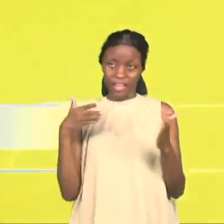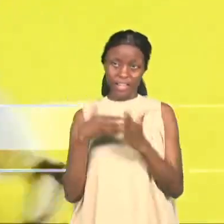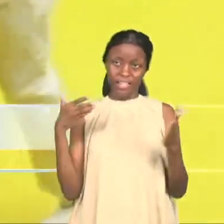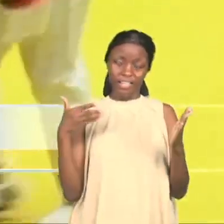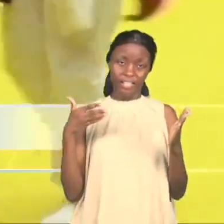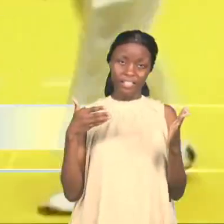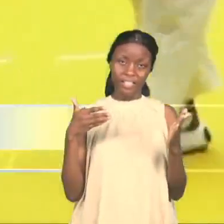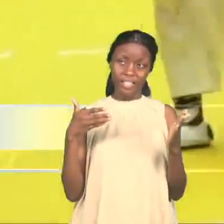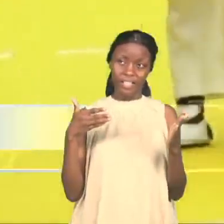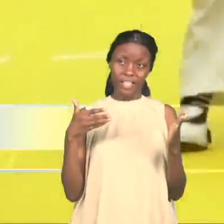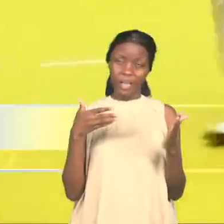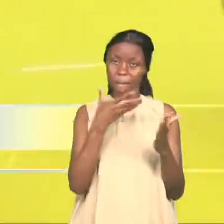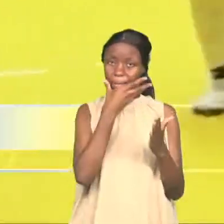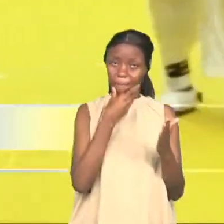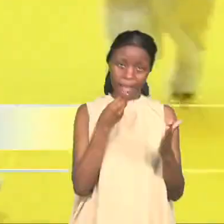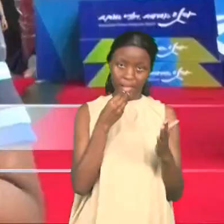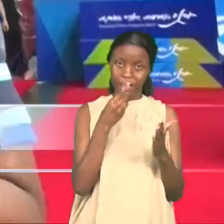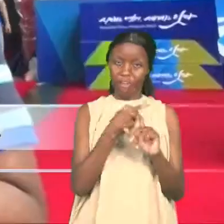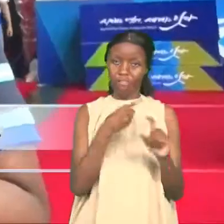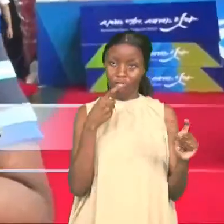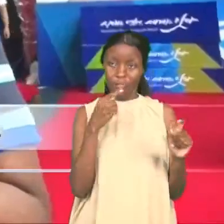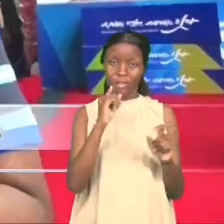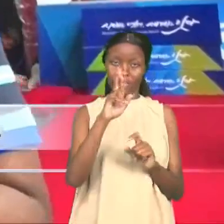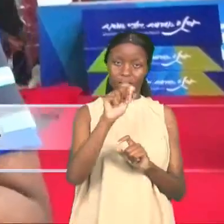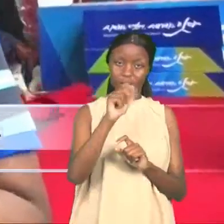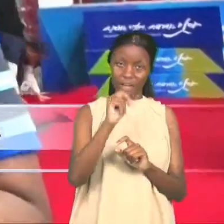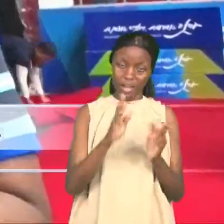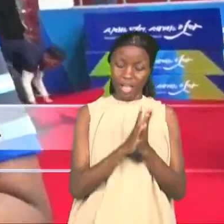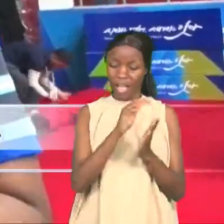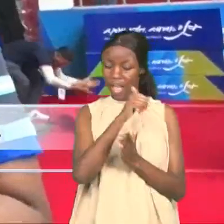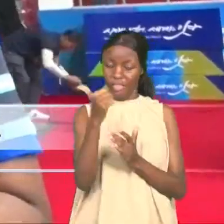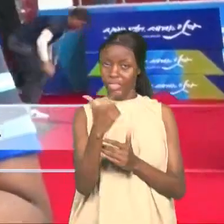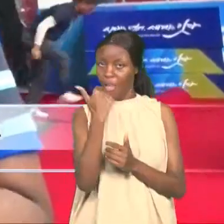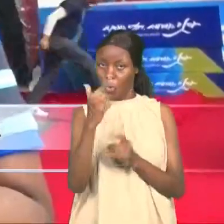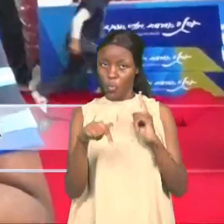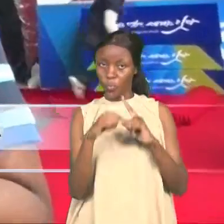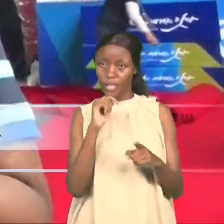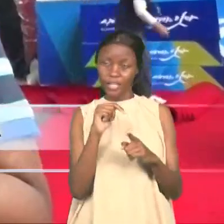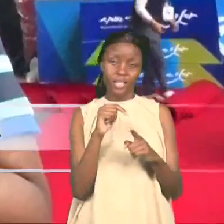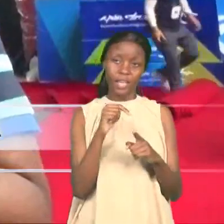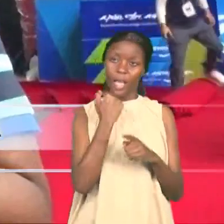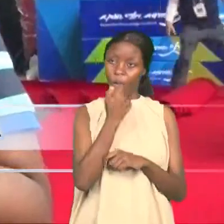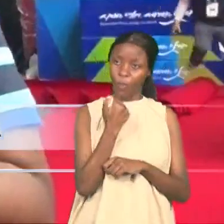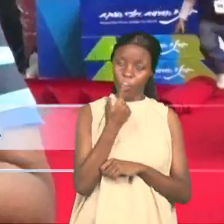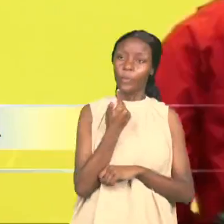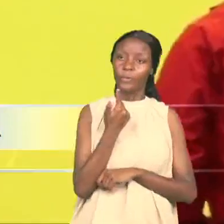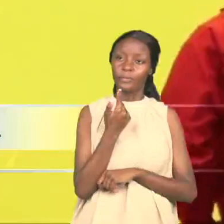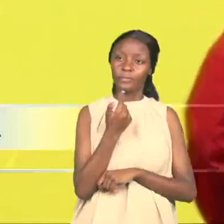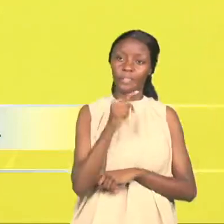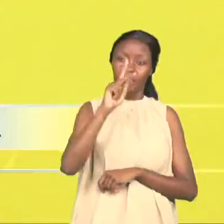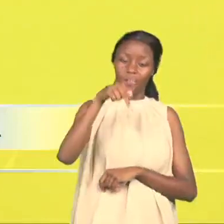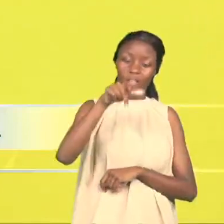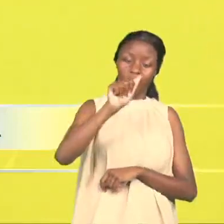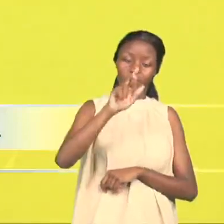ameshinda taji la dunia, Mohamed Reza kutoka Iran. Mwingine aliyeshinda shaba si mwingine bali ni